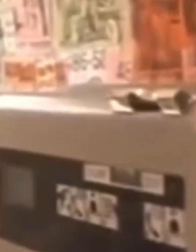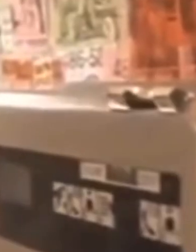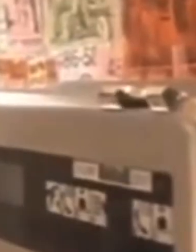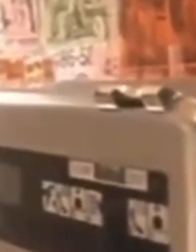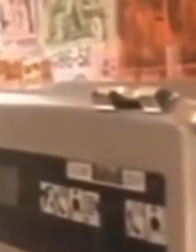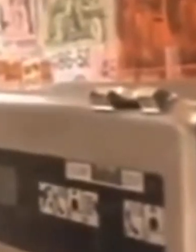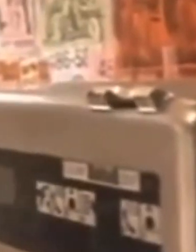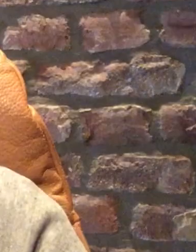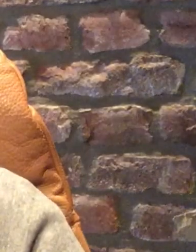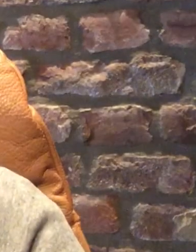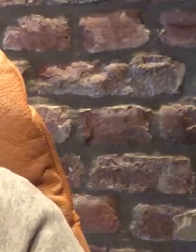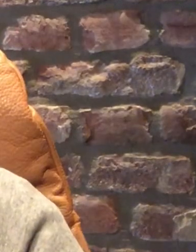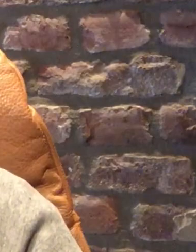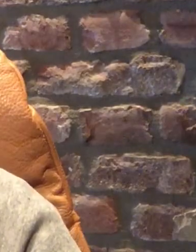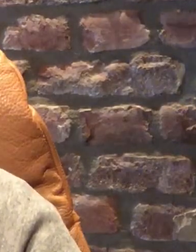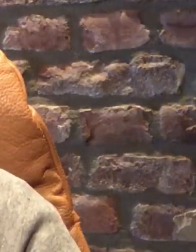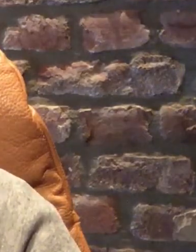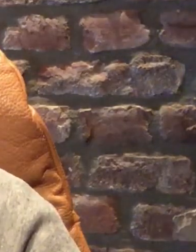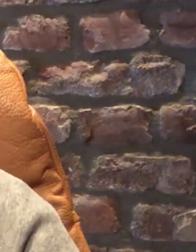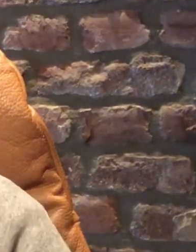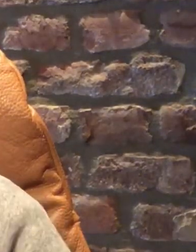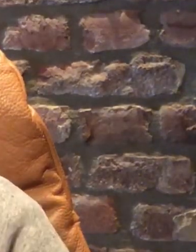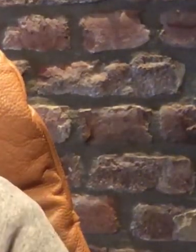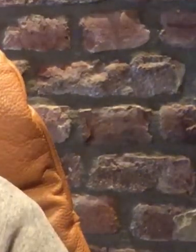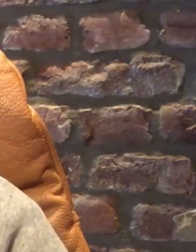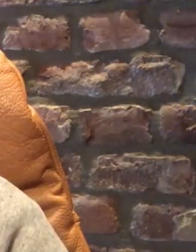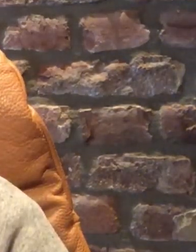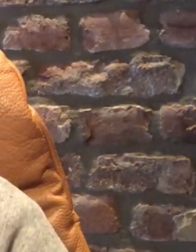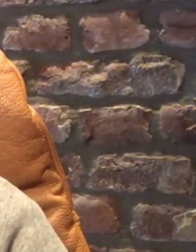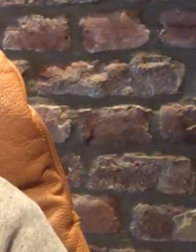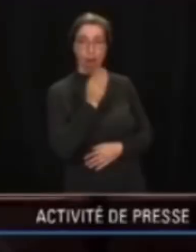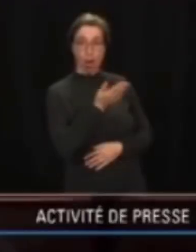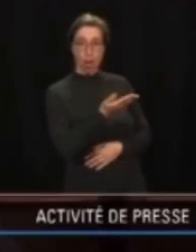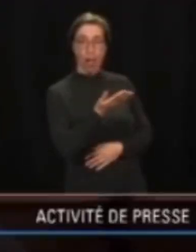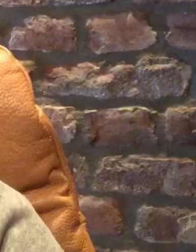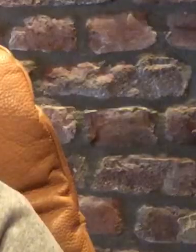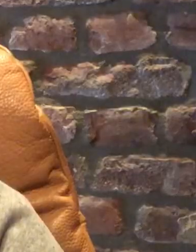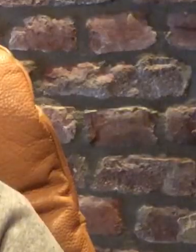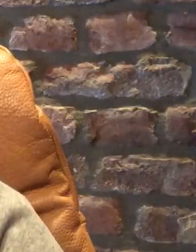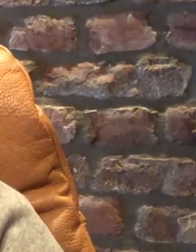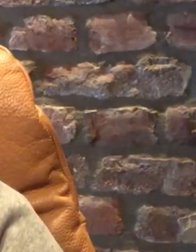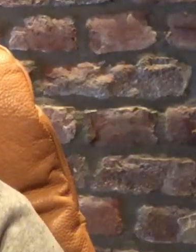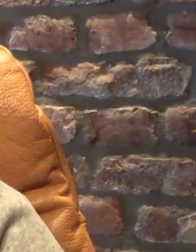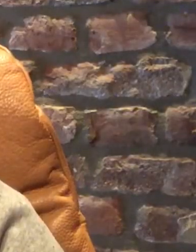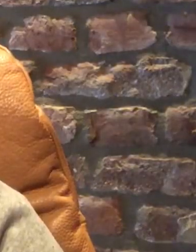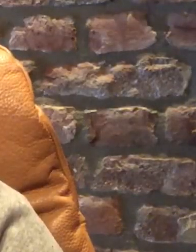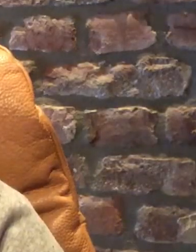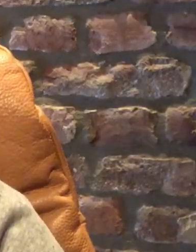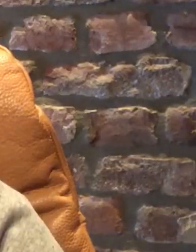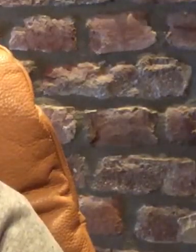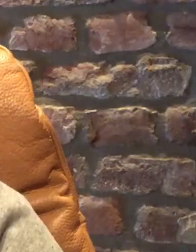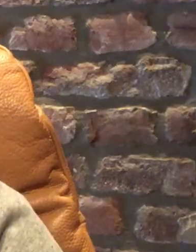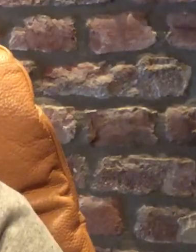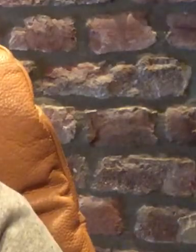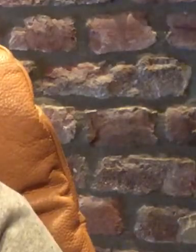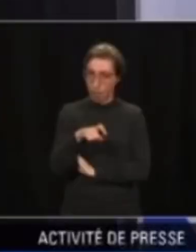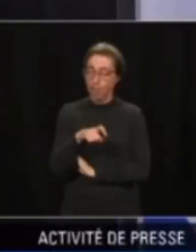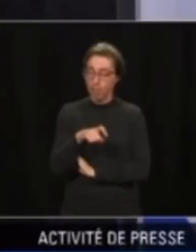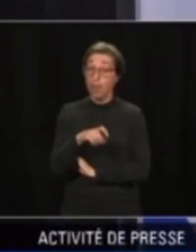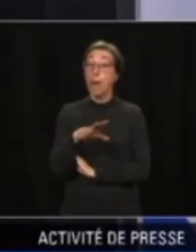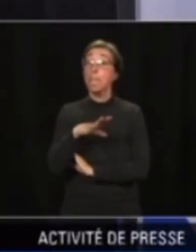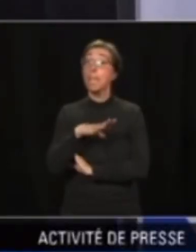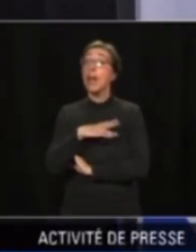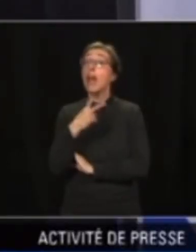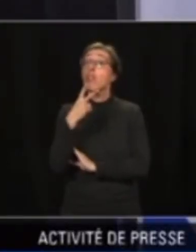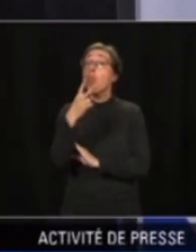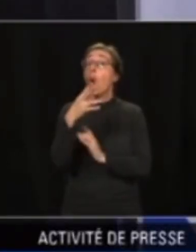la violence en effet quelle violence et quoi vous avez un plan d'action oui oui aller et c'est quoi si